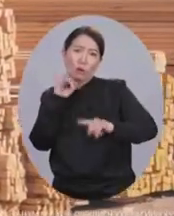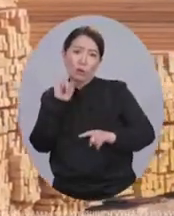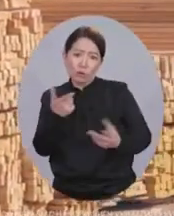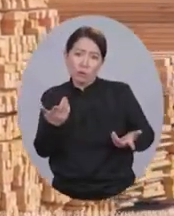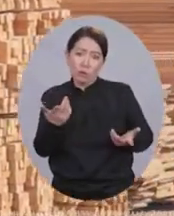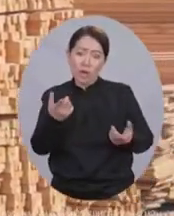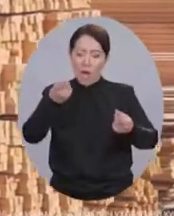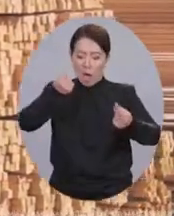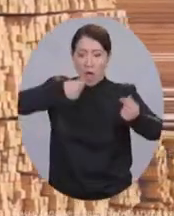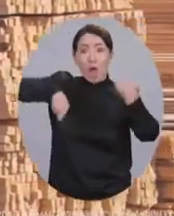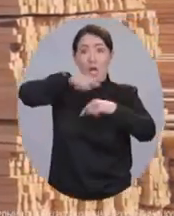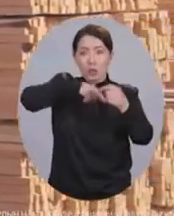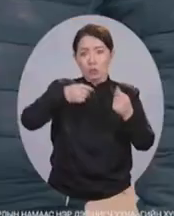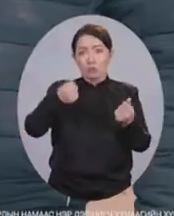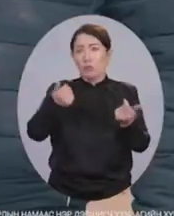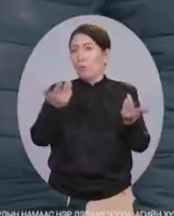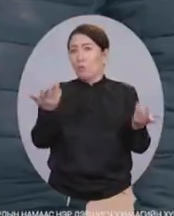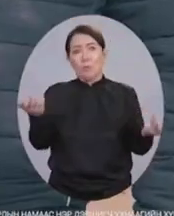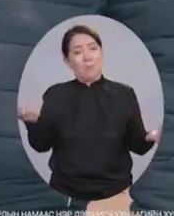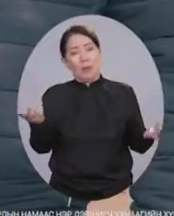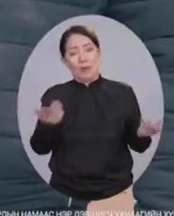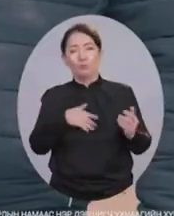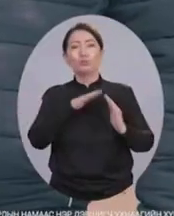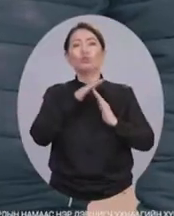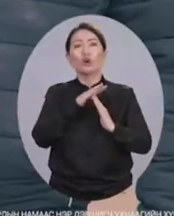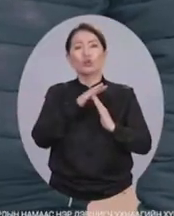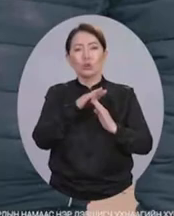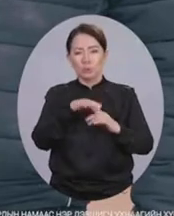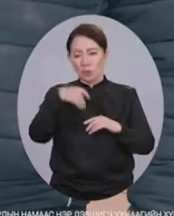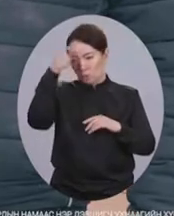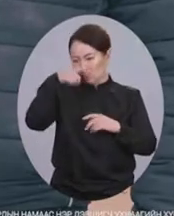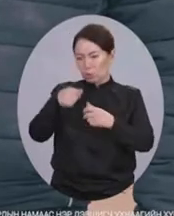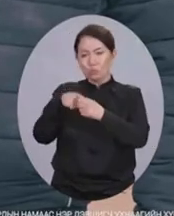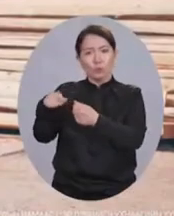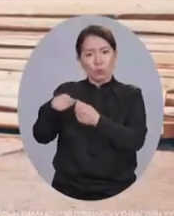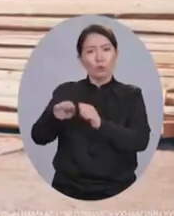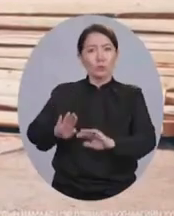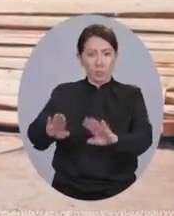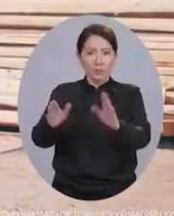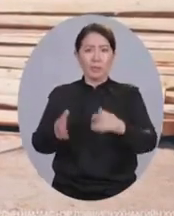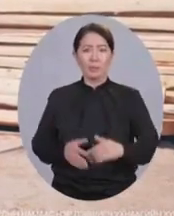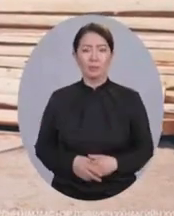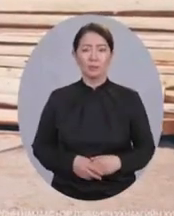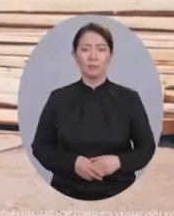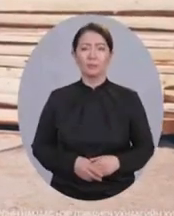болохоор харин эргэлтийн хөрөнгө юм ивс багассан. Бидний чинь ингээд зогсоох үед бол төрөөсөө ингээд байнгын өвжил өйдөг.